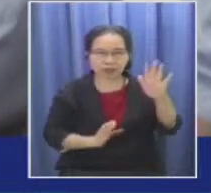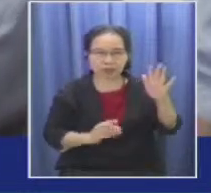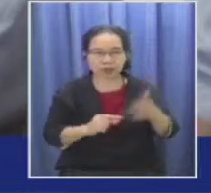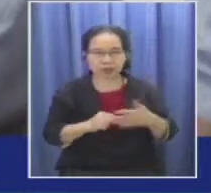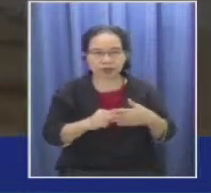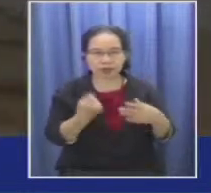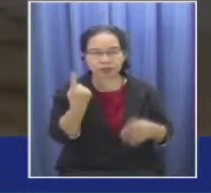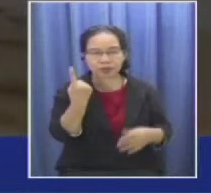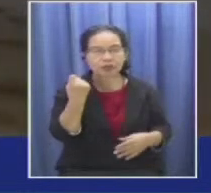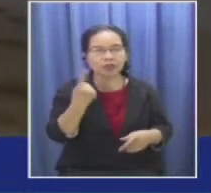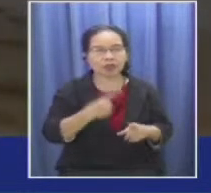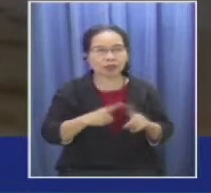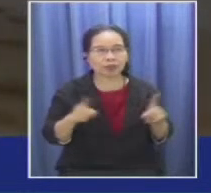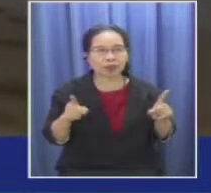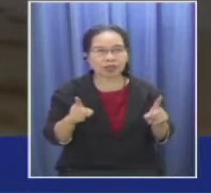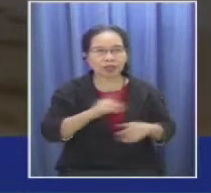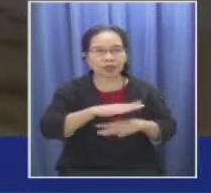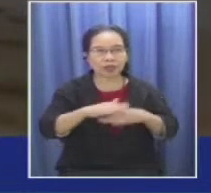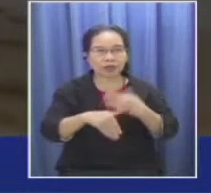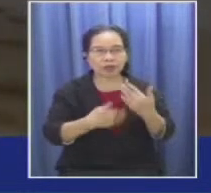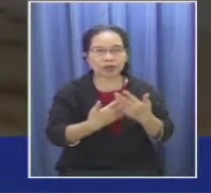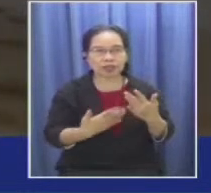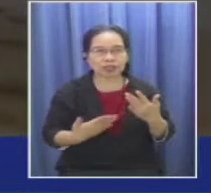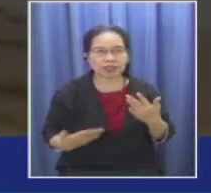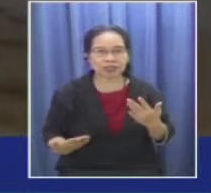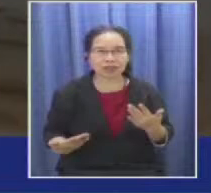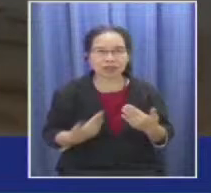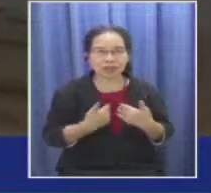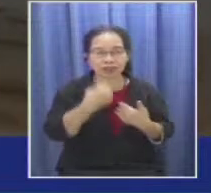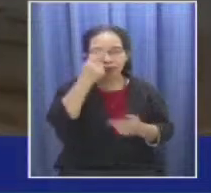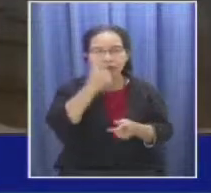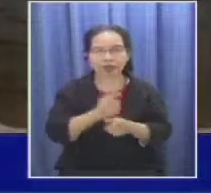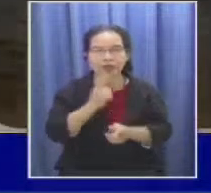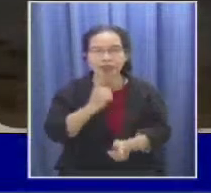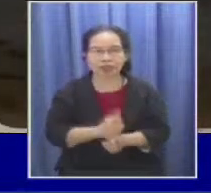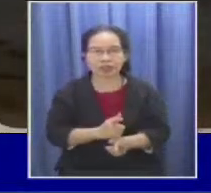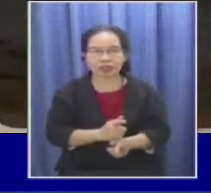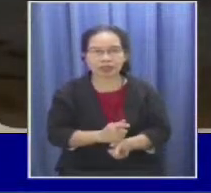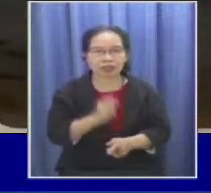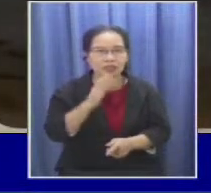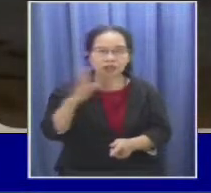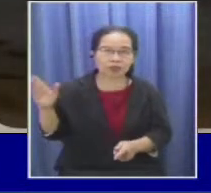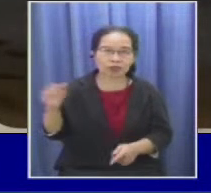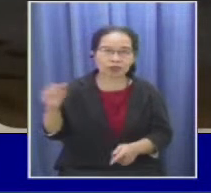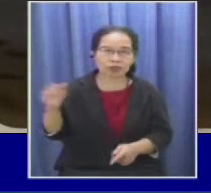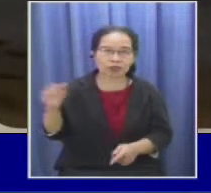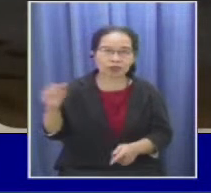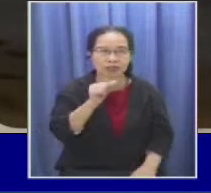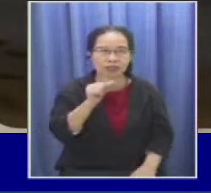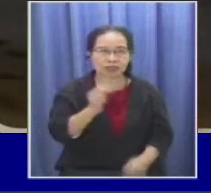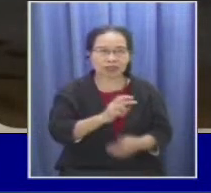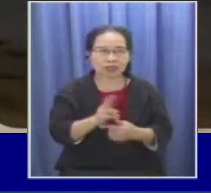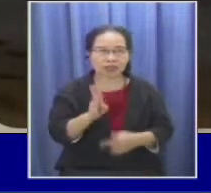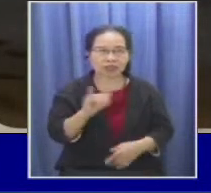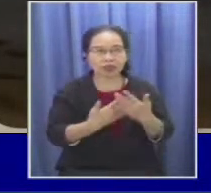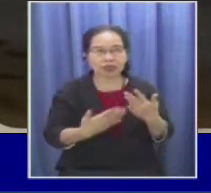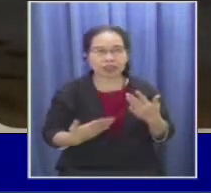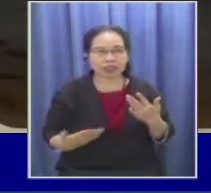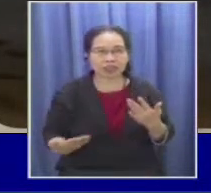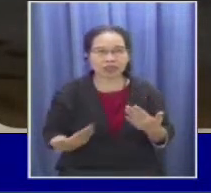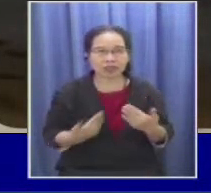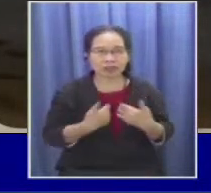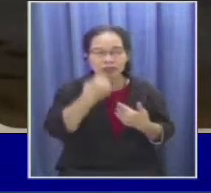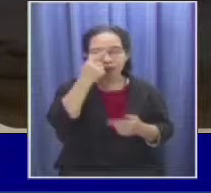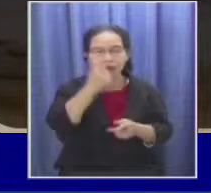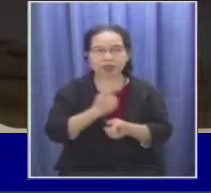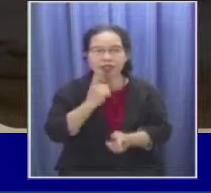na efiri bɔnsam tro na wudi no nti say na wo say ya kasa montie Yakobo ngoma 10 mchemu dumienu